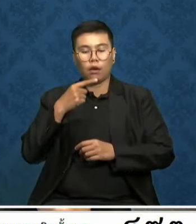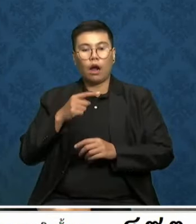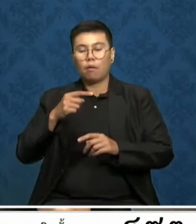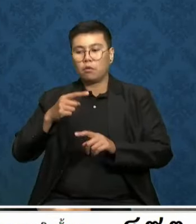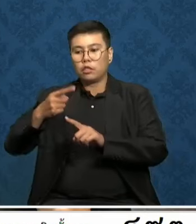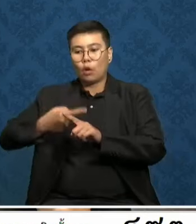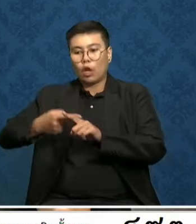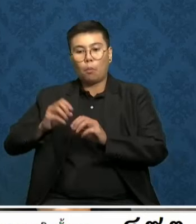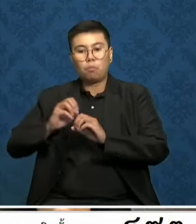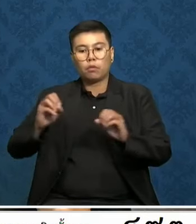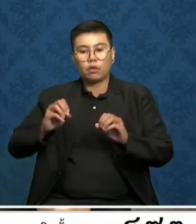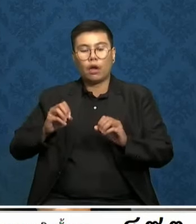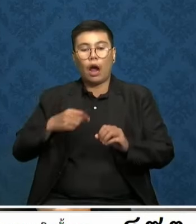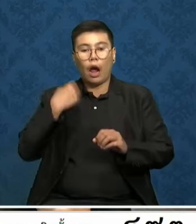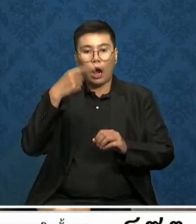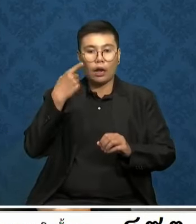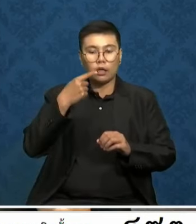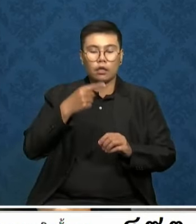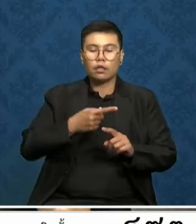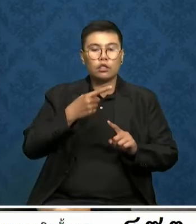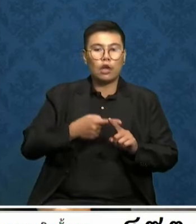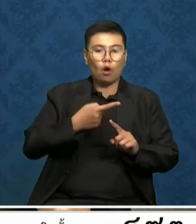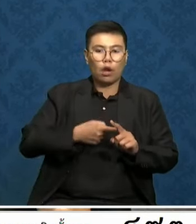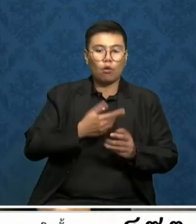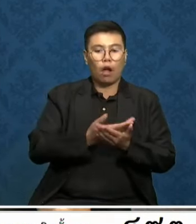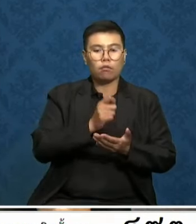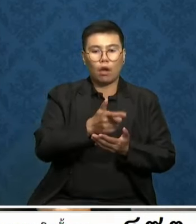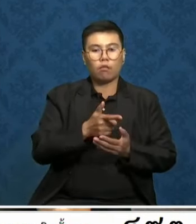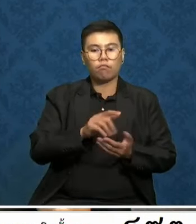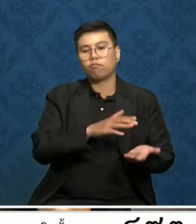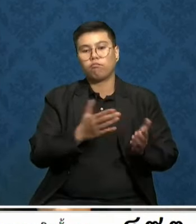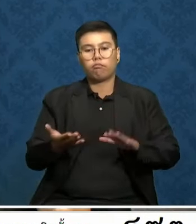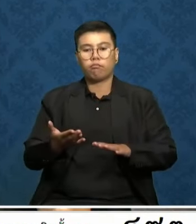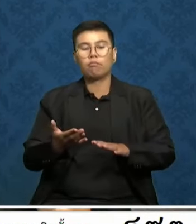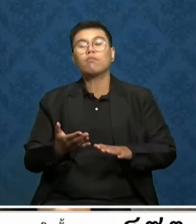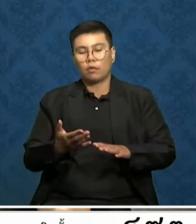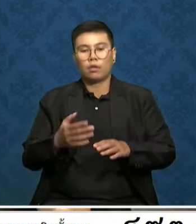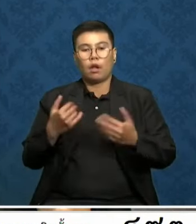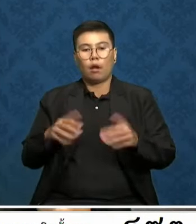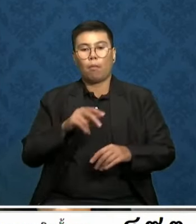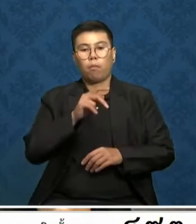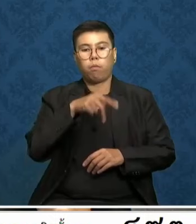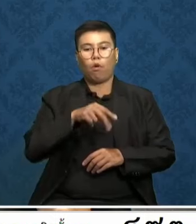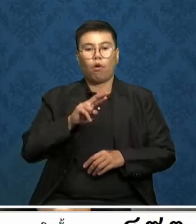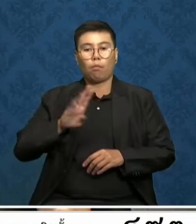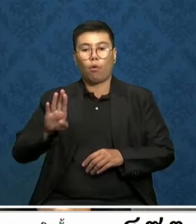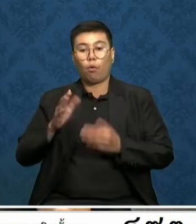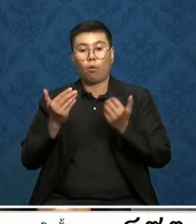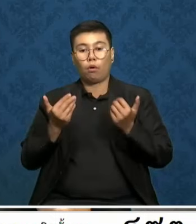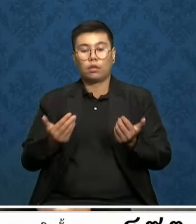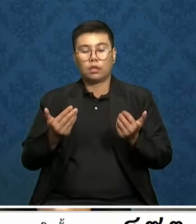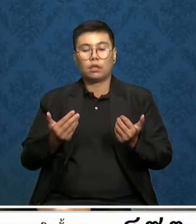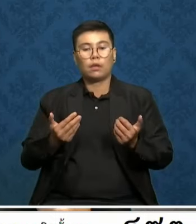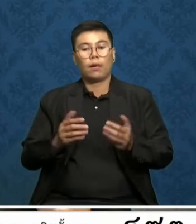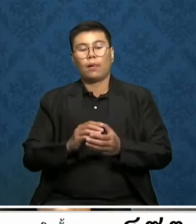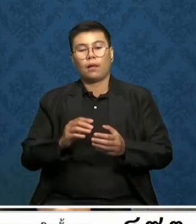ได้ครับไอ้คนที่สายป่านสั้นครับก็ต้องล้มละลายไปผมคิดว่าพ.ร.บ.อันนี้ครับมันไม่ใช่แค่เรื่อง